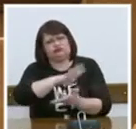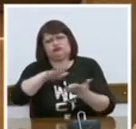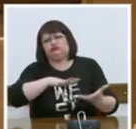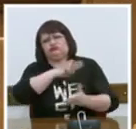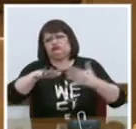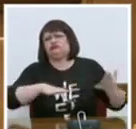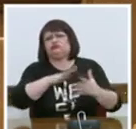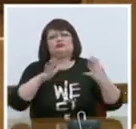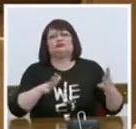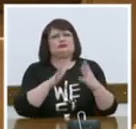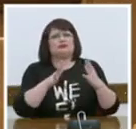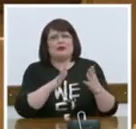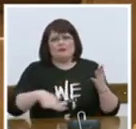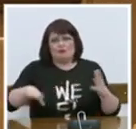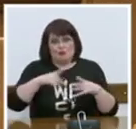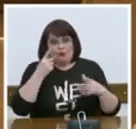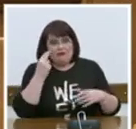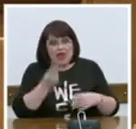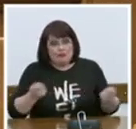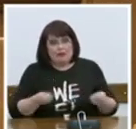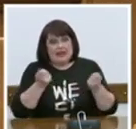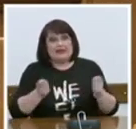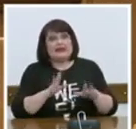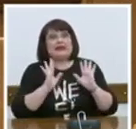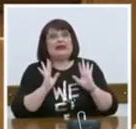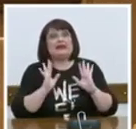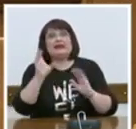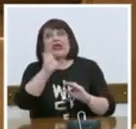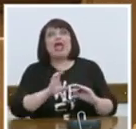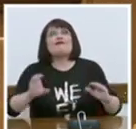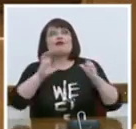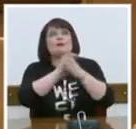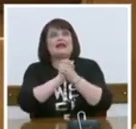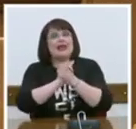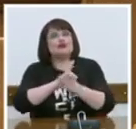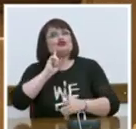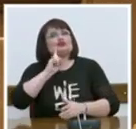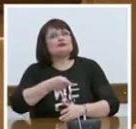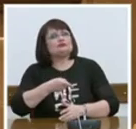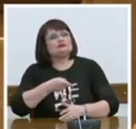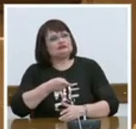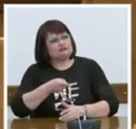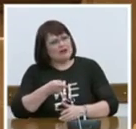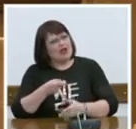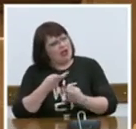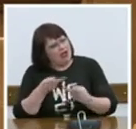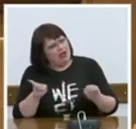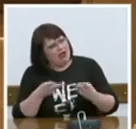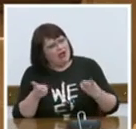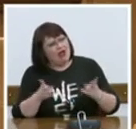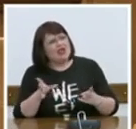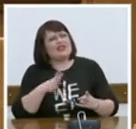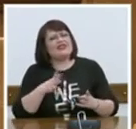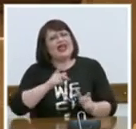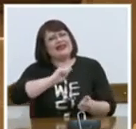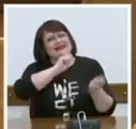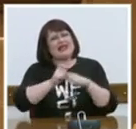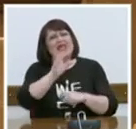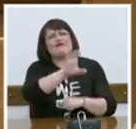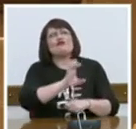συντελείται στη χώρα μας με τις ευλογίες της Ευρωπαϊκής Ένωσης, που φιλοδοξεί να μετατρέψει τις ευρωπαϊκές